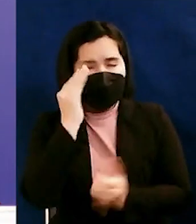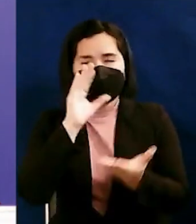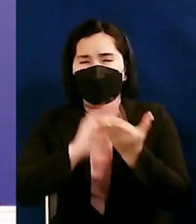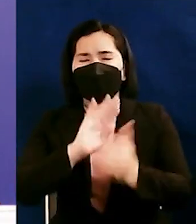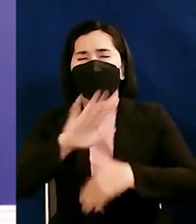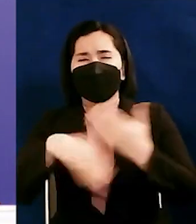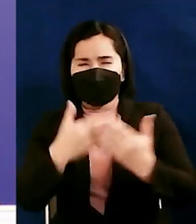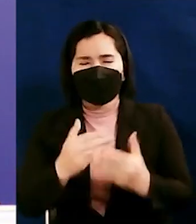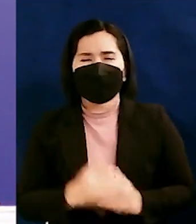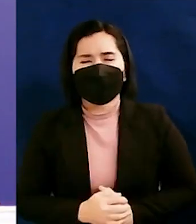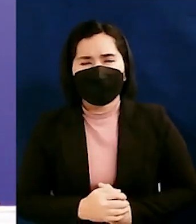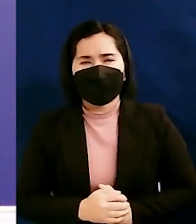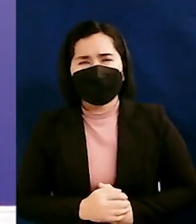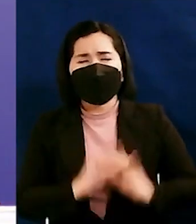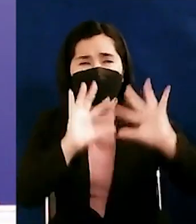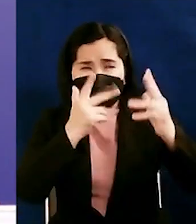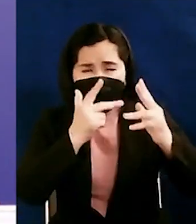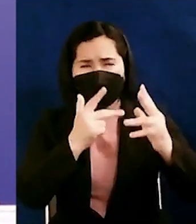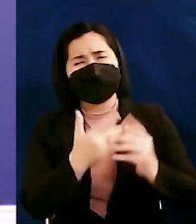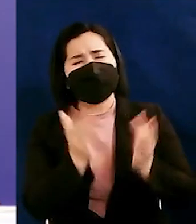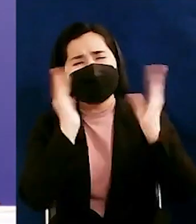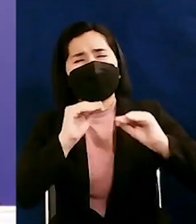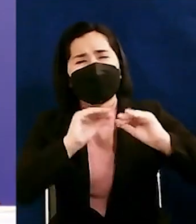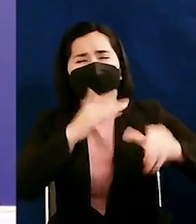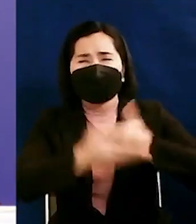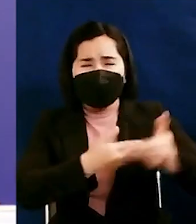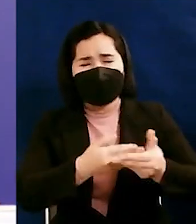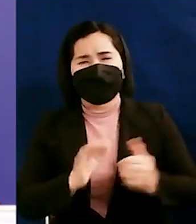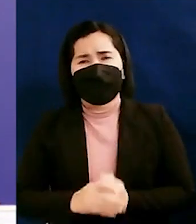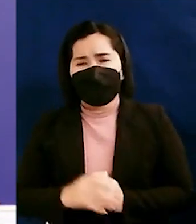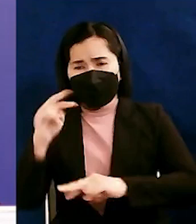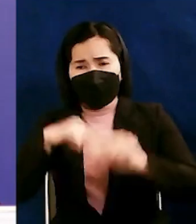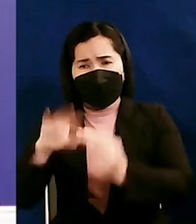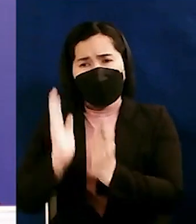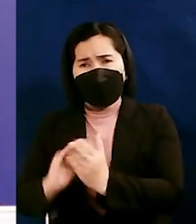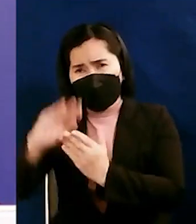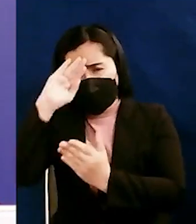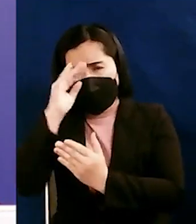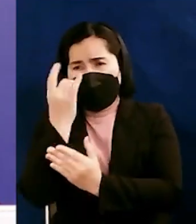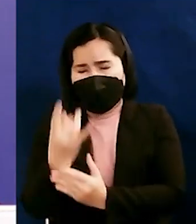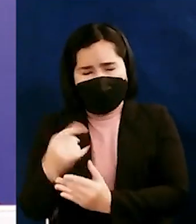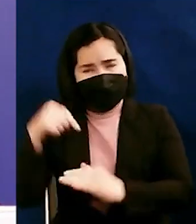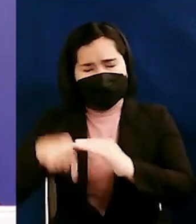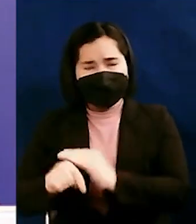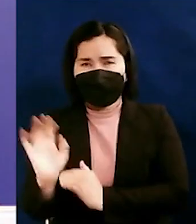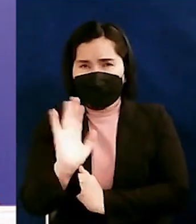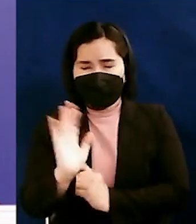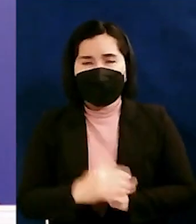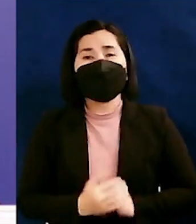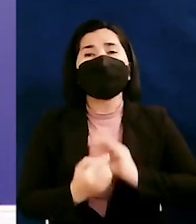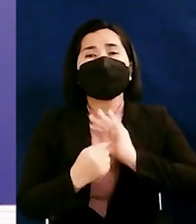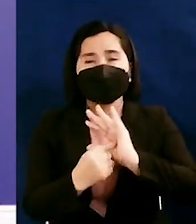ของการดูแลรักษาผู้ป่วยนะครับว่าคนนี้